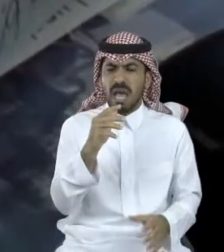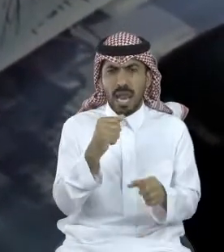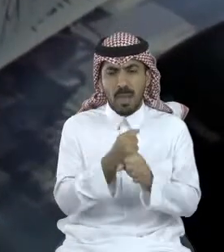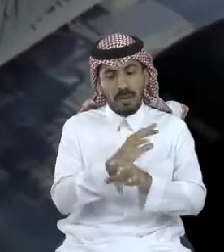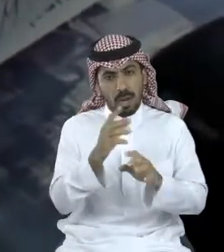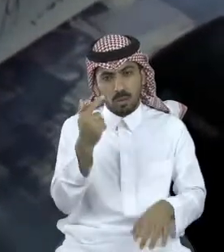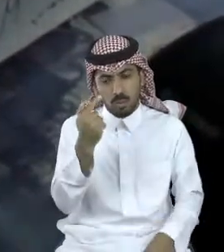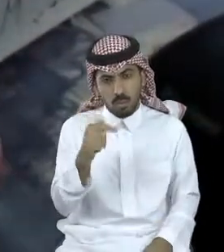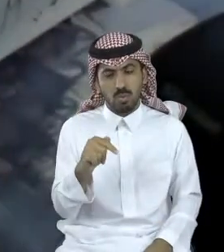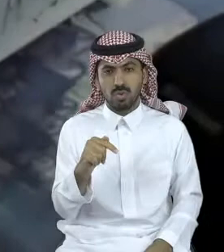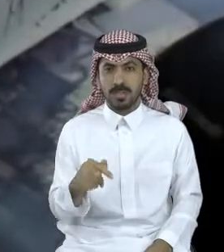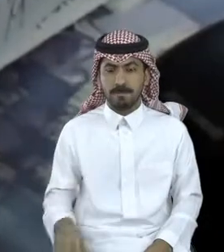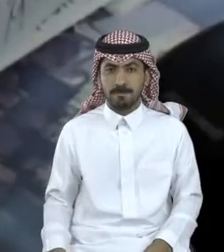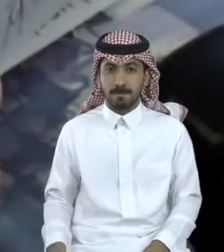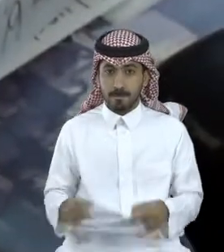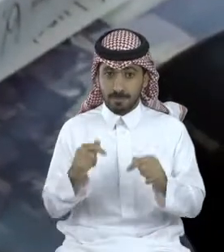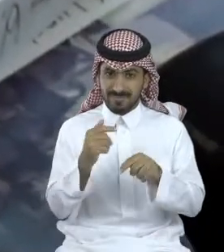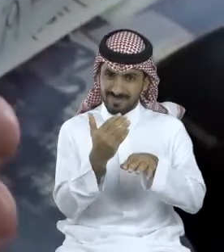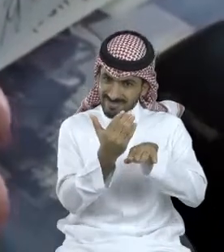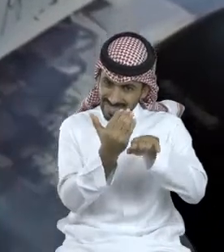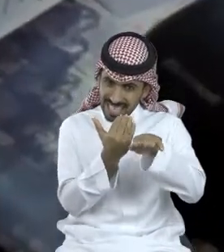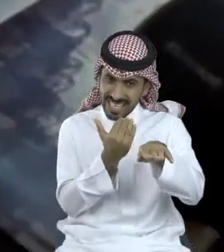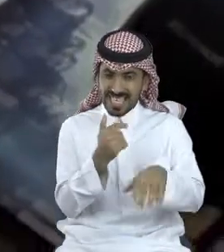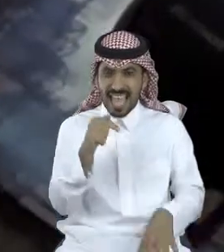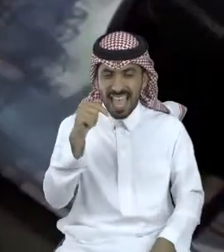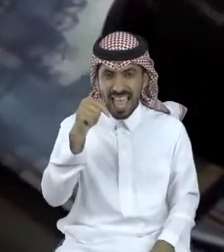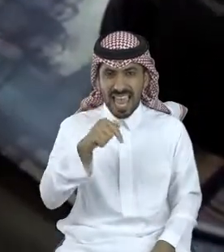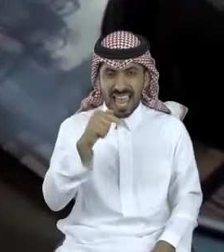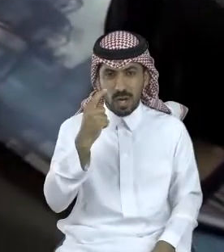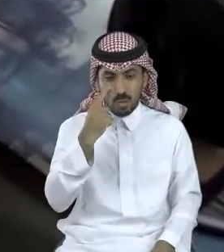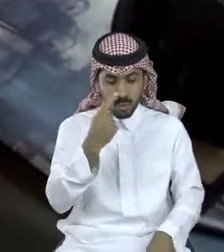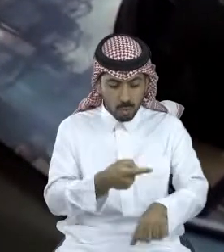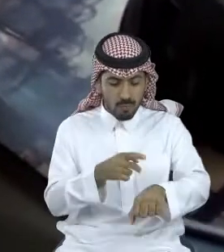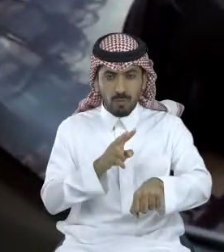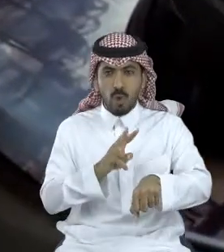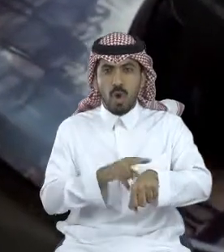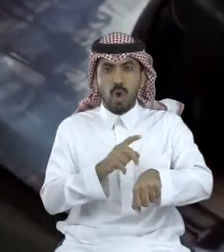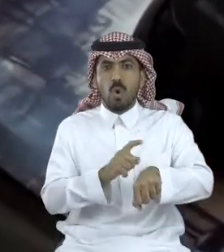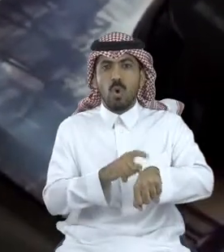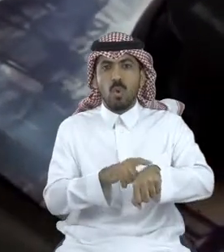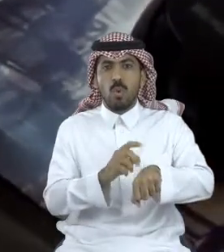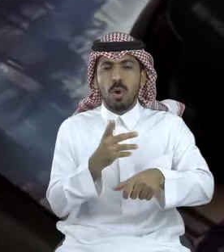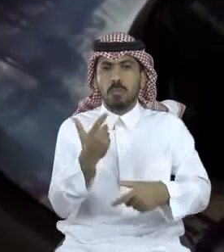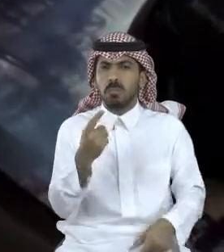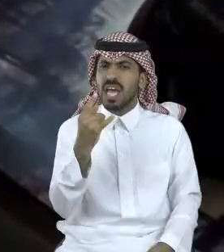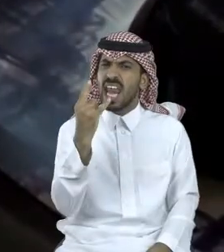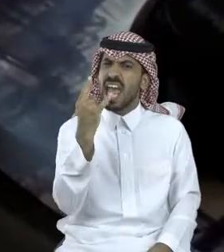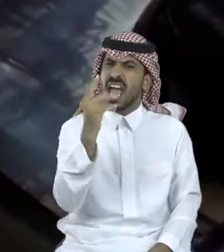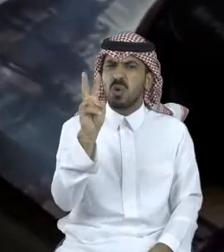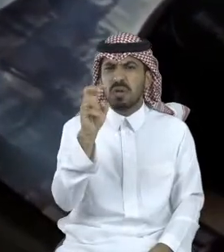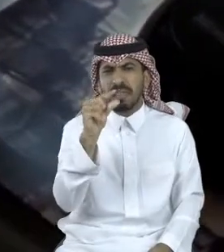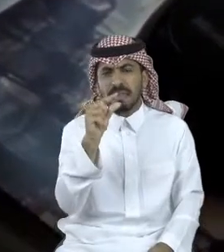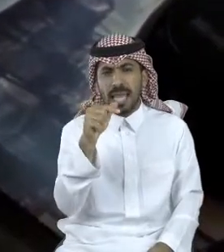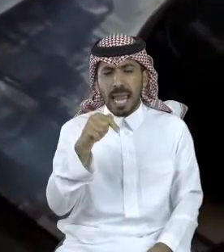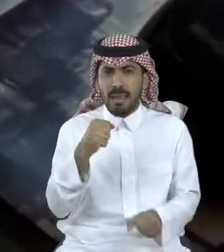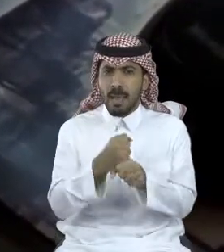اسوي لليل. صوم ايه. فنرجع الحين وخلنا نشوف الوقت اللي احنا موجودين عليه، تقريبا قاعد نتكلم على 10:30. الشيء